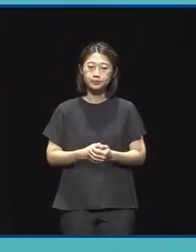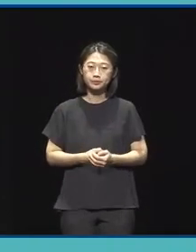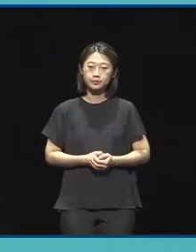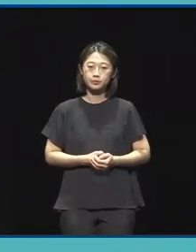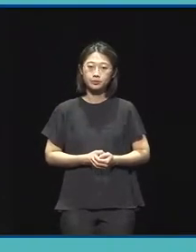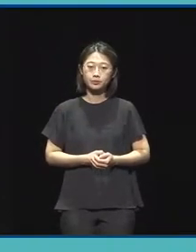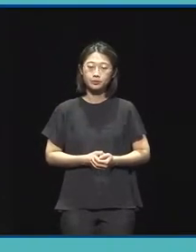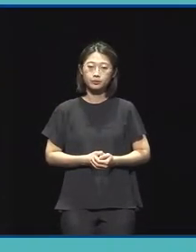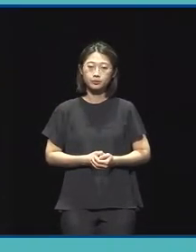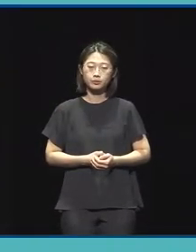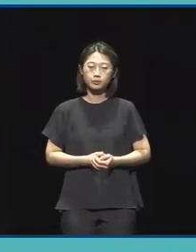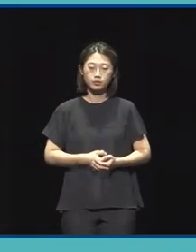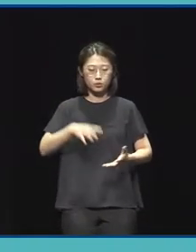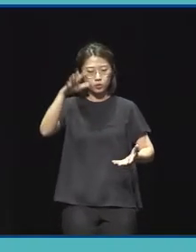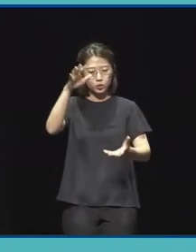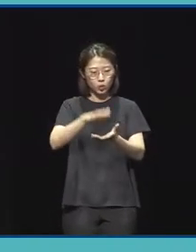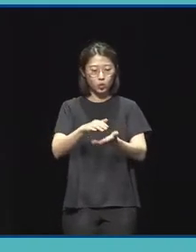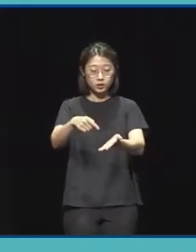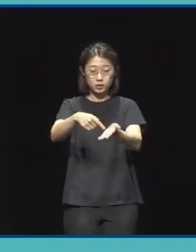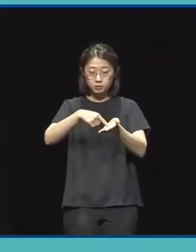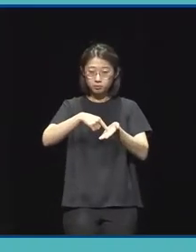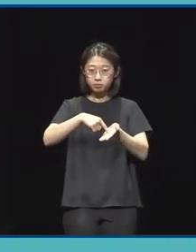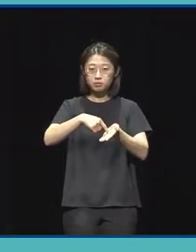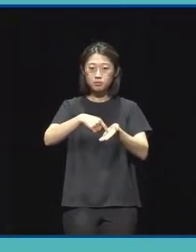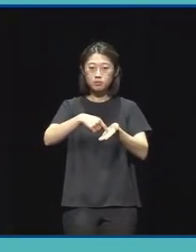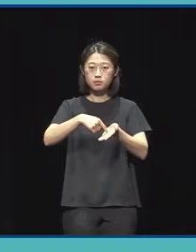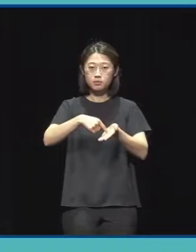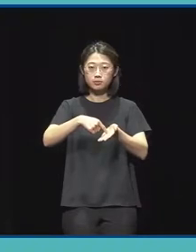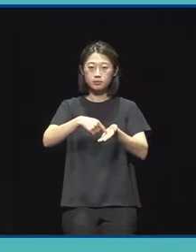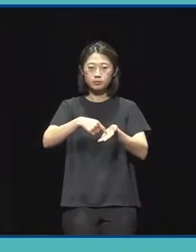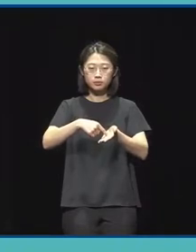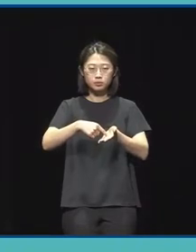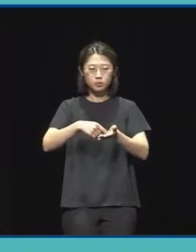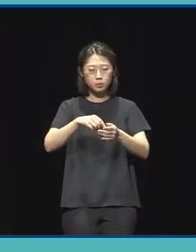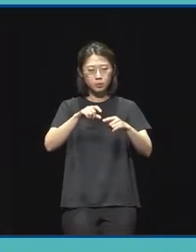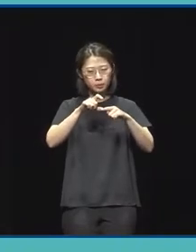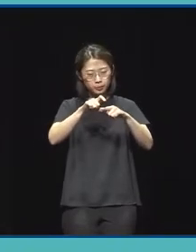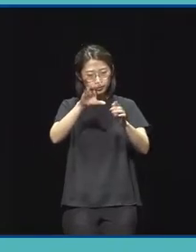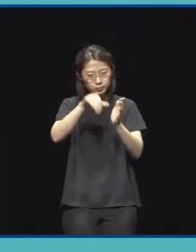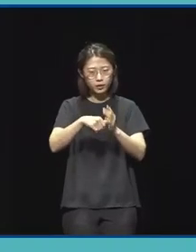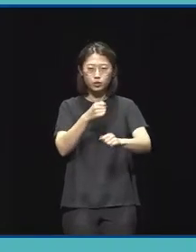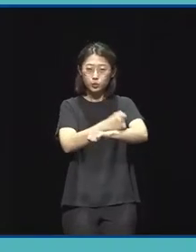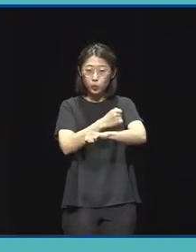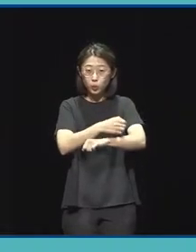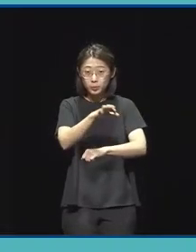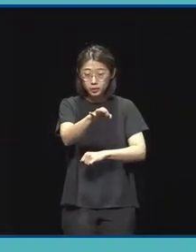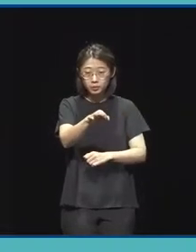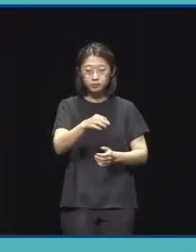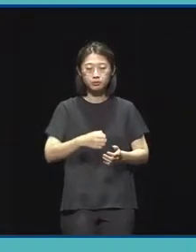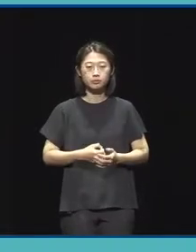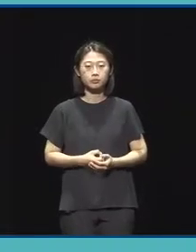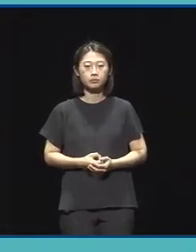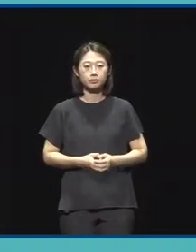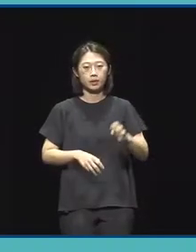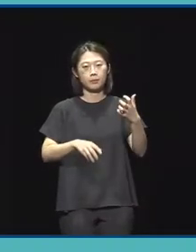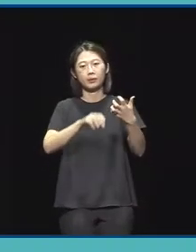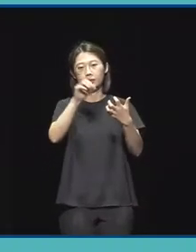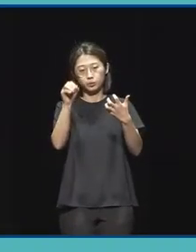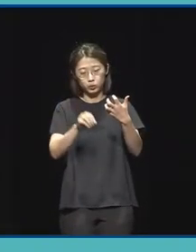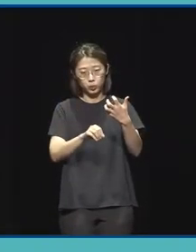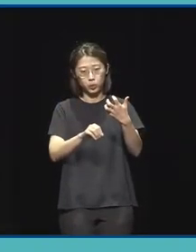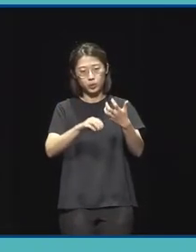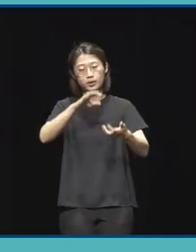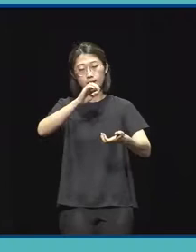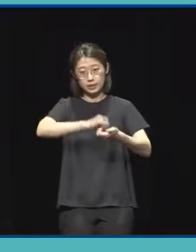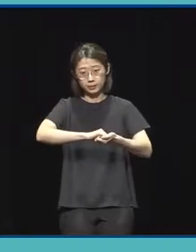기준으로 말씀드리면 총 지원 신청에 대비 사례비 편성 비율을 80%로 현재